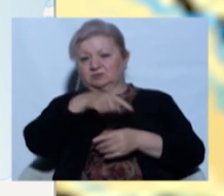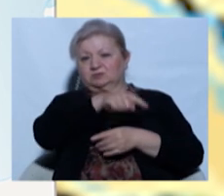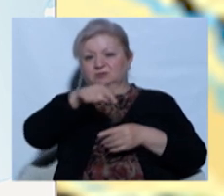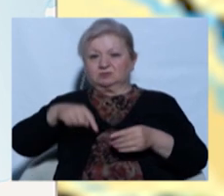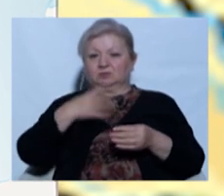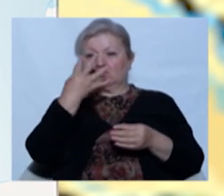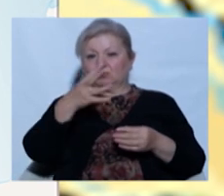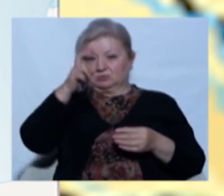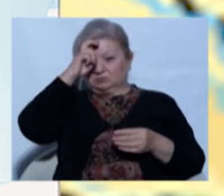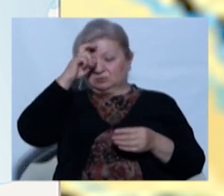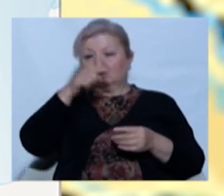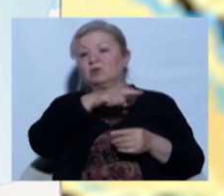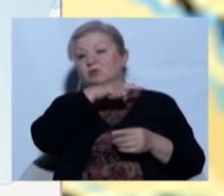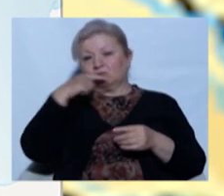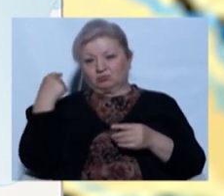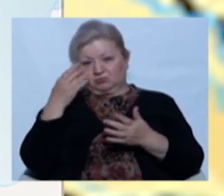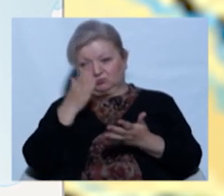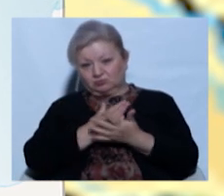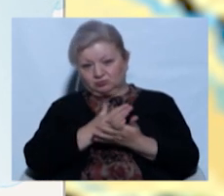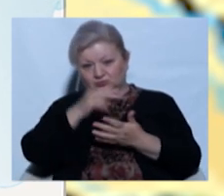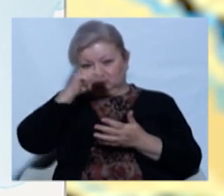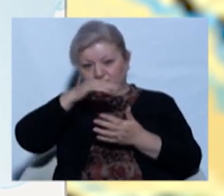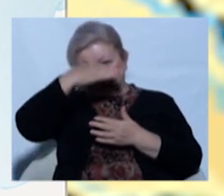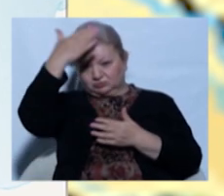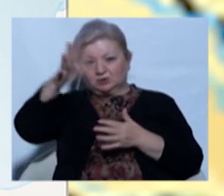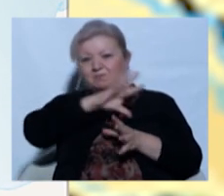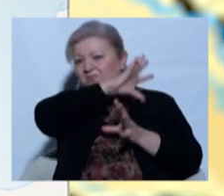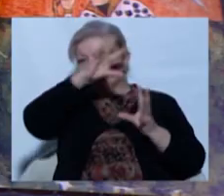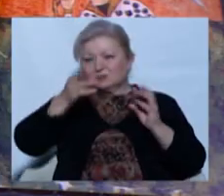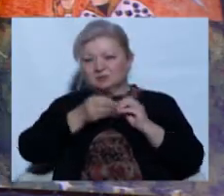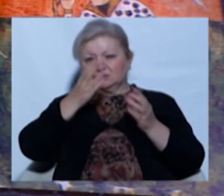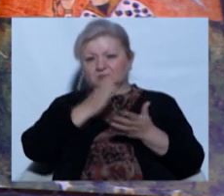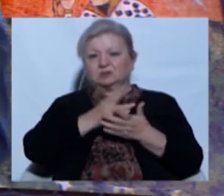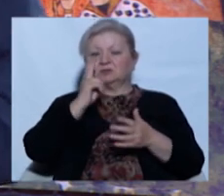გვაქვს რუსეთთან ჩრდილოეთით, რომელიც მთლიანად კავკასიონის